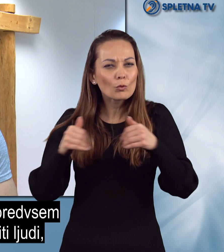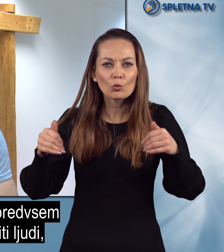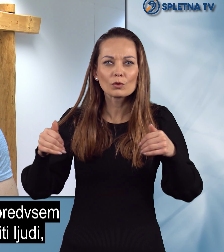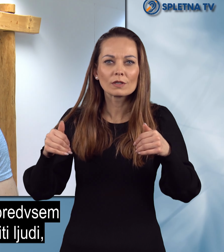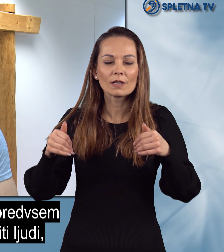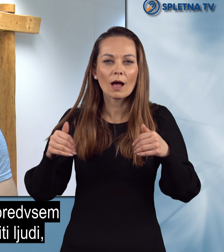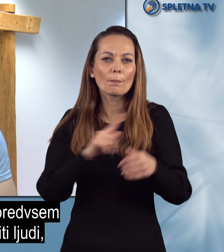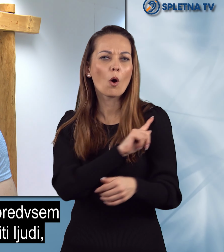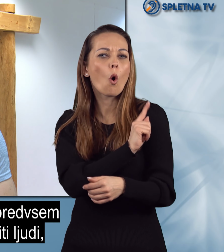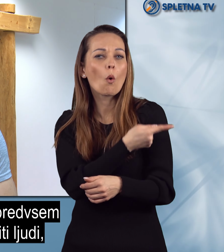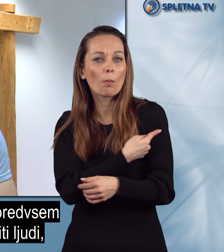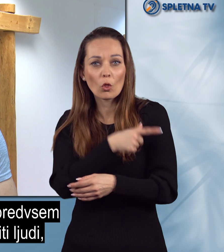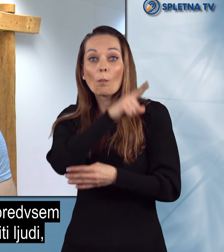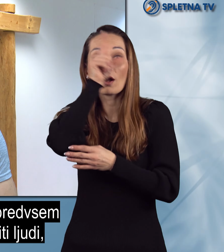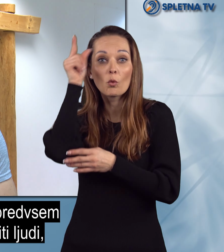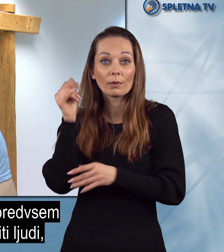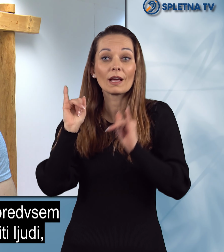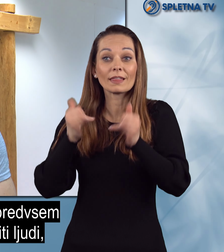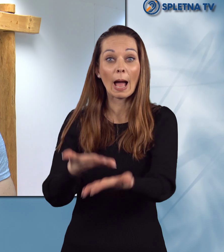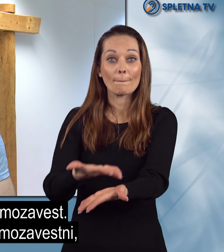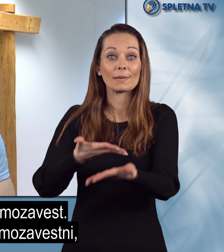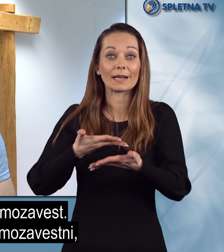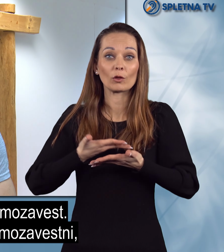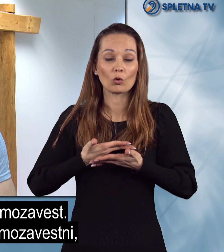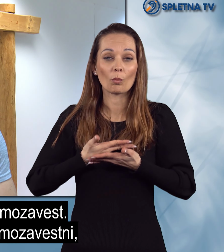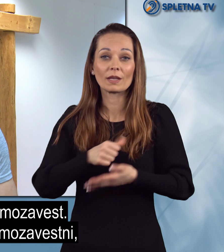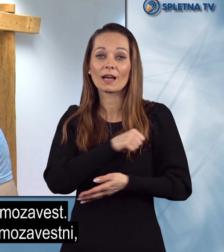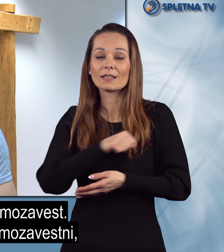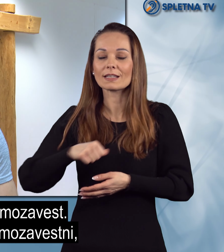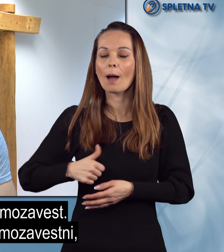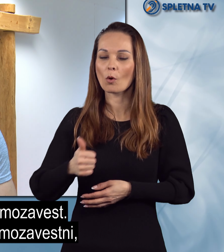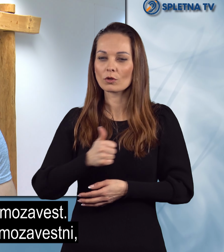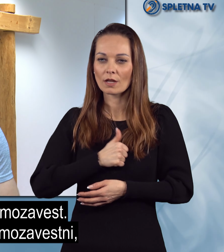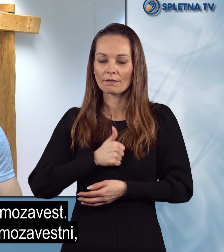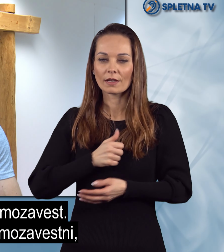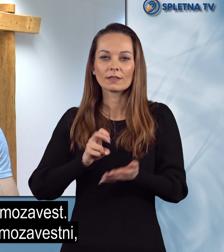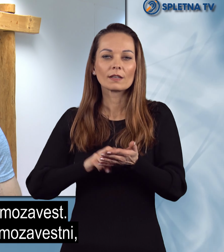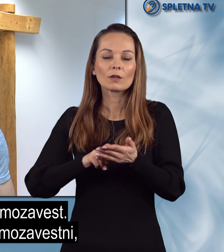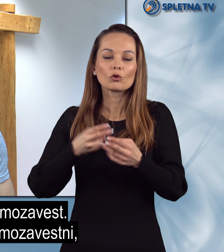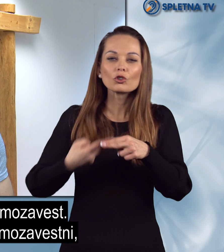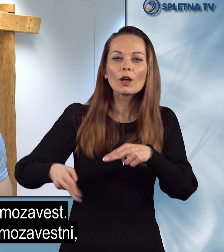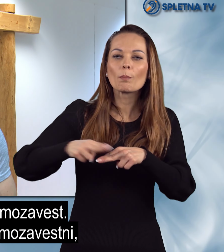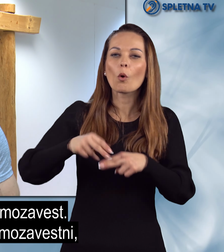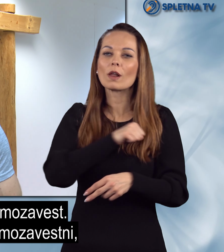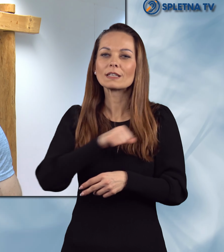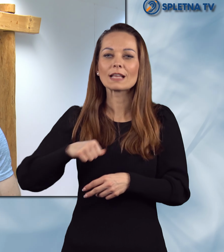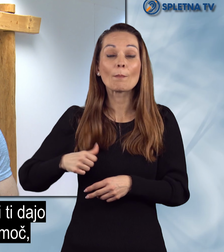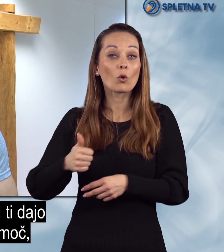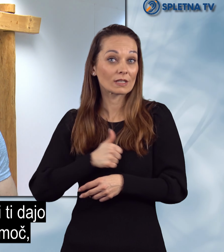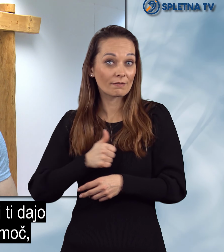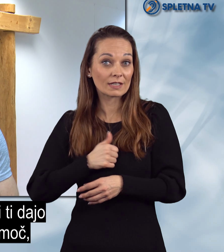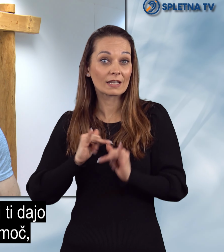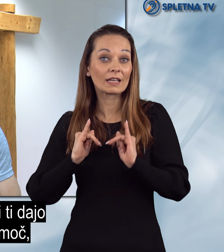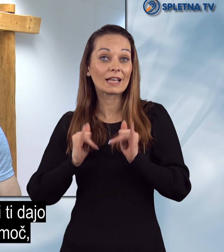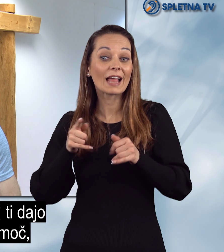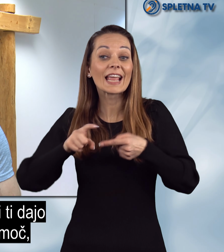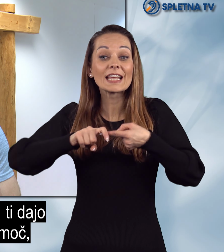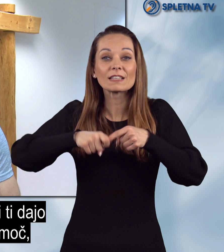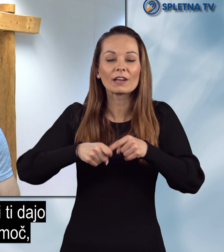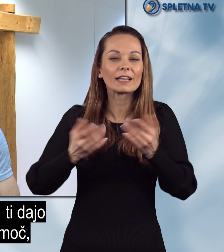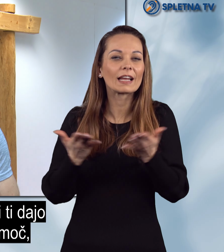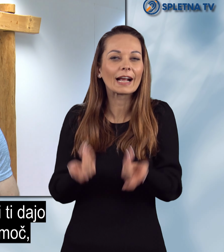predvsem opolnomočiti ljudi, da pridobijo samozavest, da so še bolj samozavestni, ker te stvari